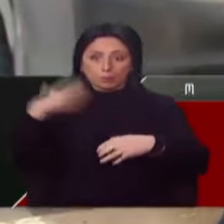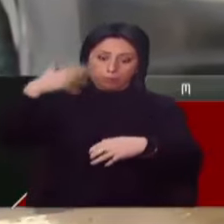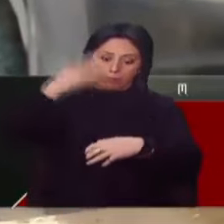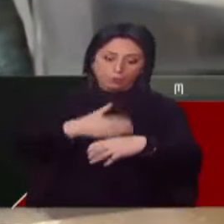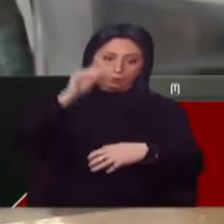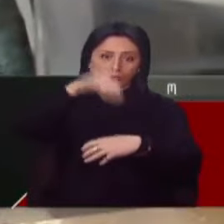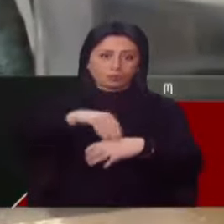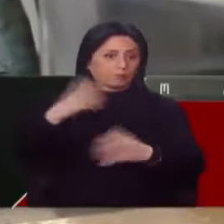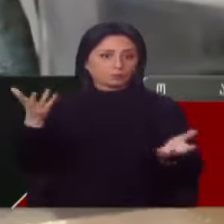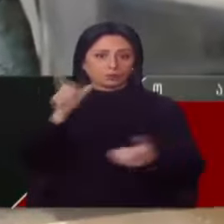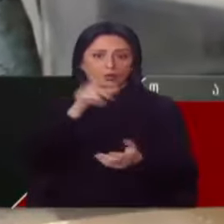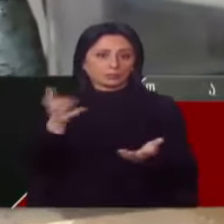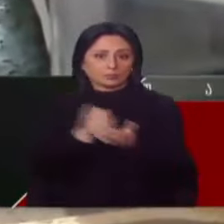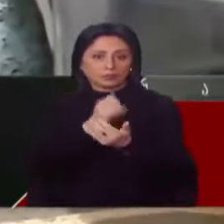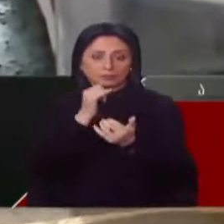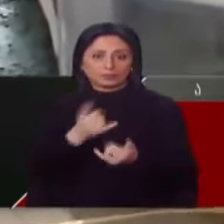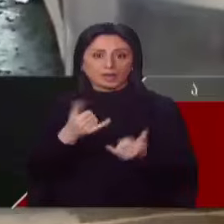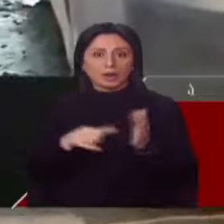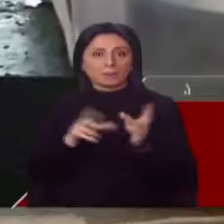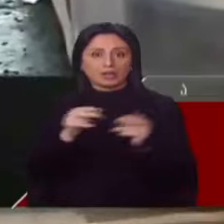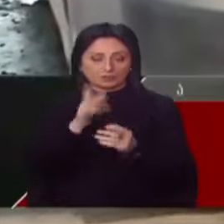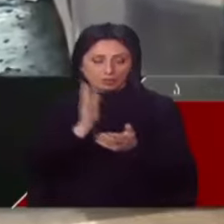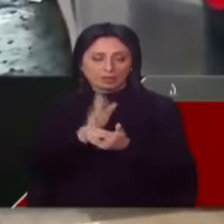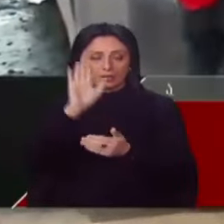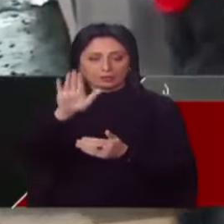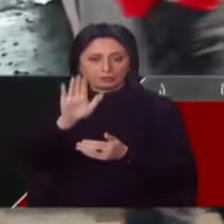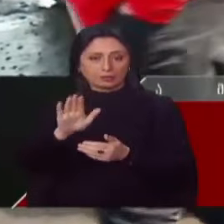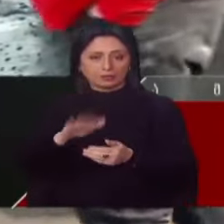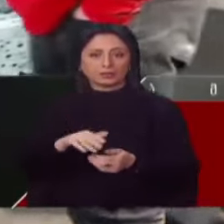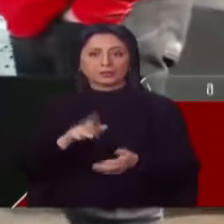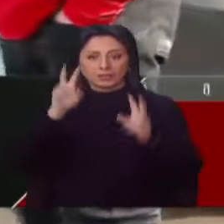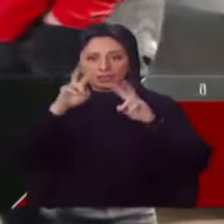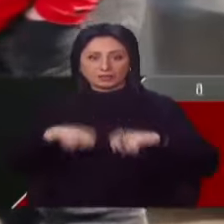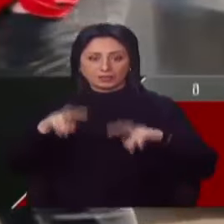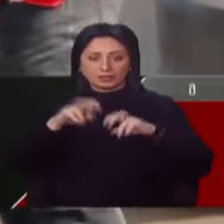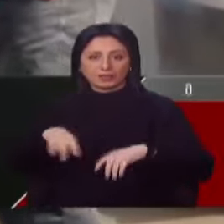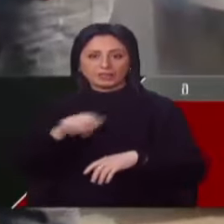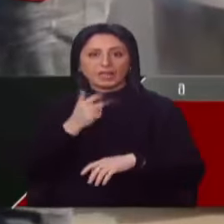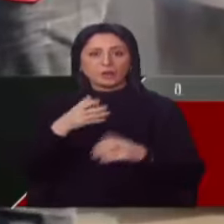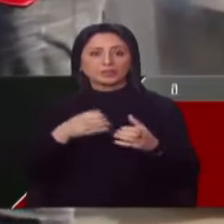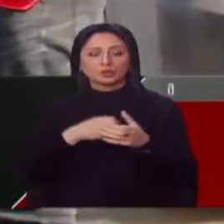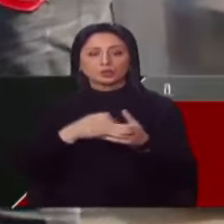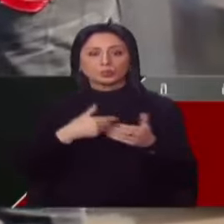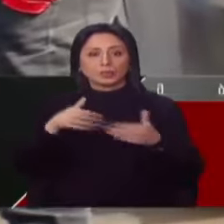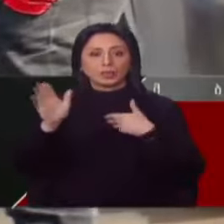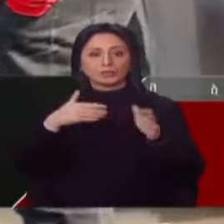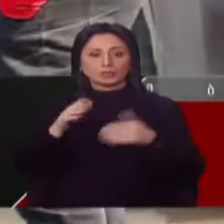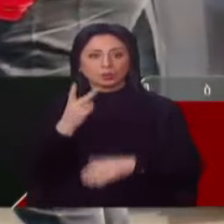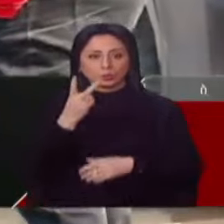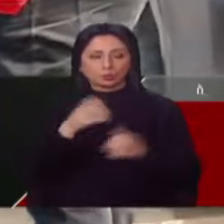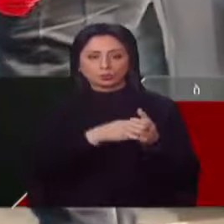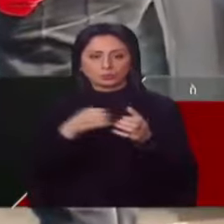ჩამოვიდეს. კი ბატონო. კი ბატონო. ეხლა არიან მაშველები იქ გასული. იკვლევენ მაშველებიც არიან და იკვლევენ კიდევაც. რამდენი ჯგუფია გასული თქვენ?